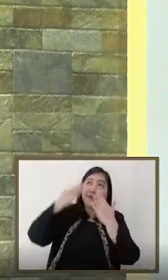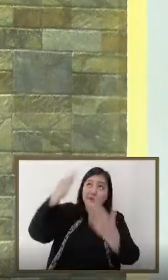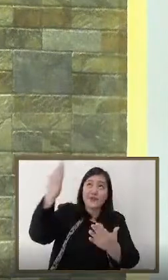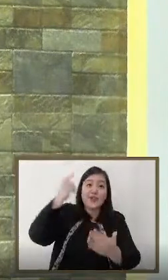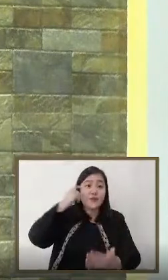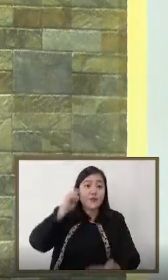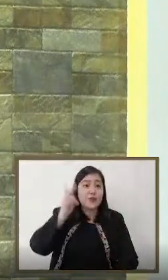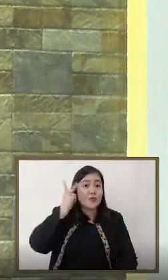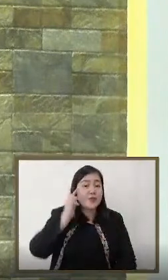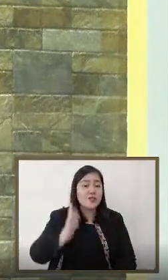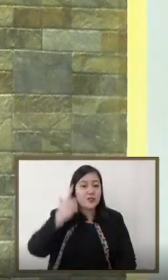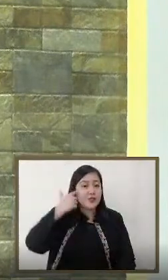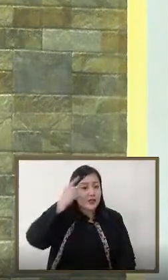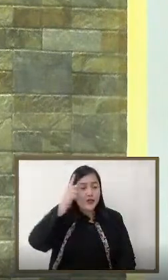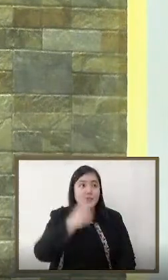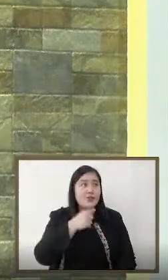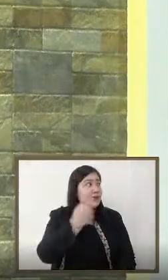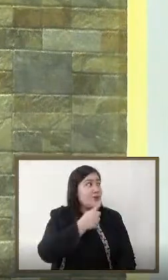na